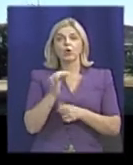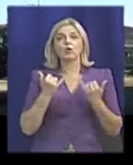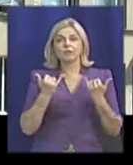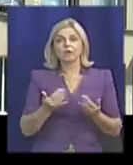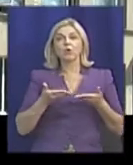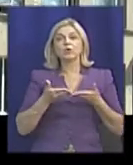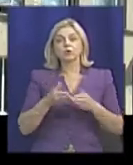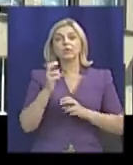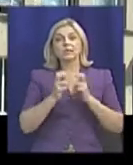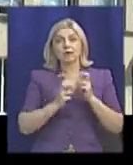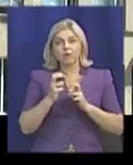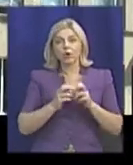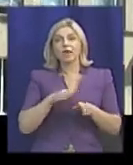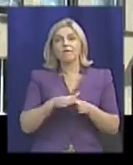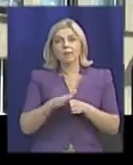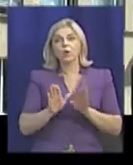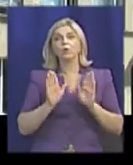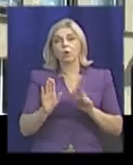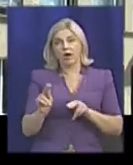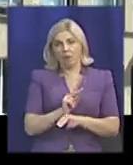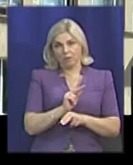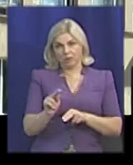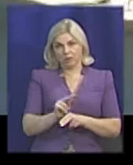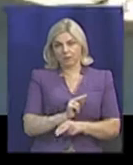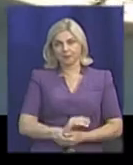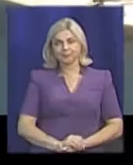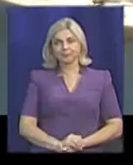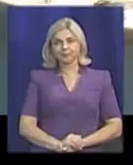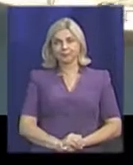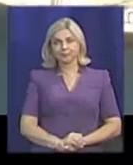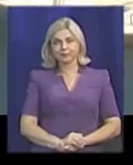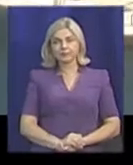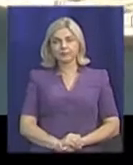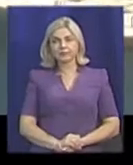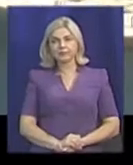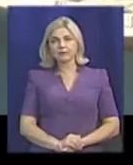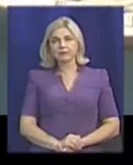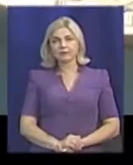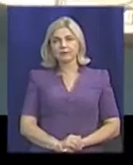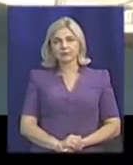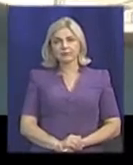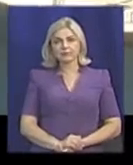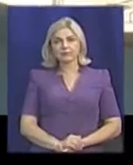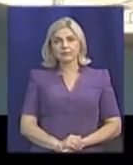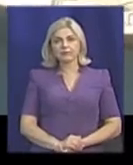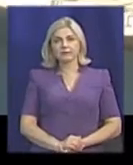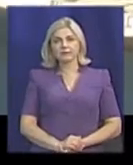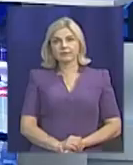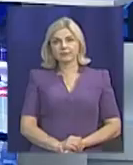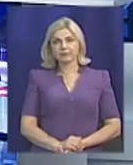суднобудівне підприємство виконує лише ремонтні роботи. Олександр Гордієнко, Олександр Пан, телевізійні новини,